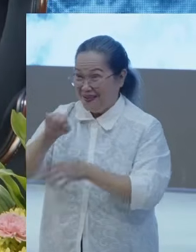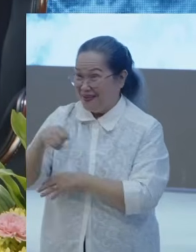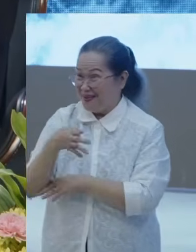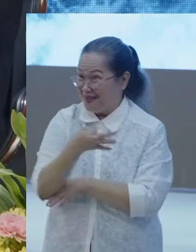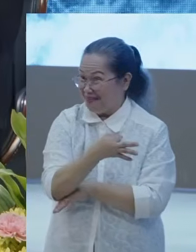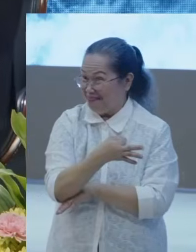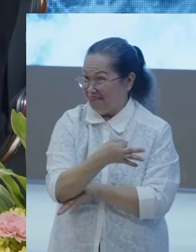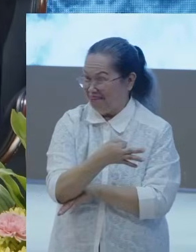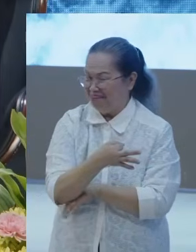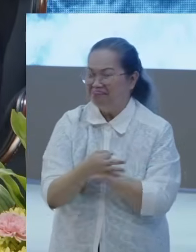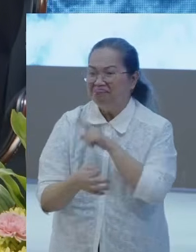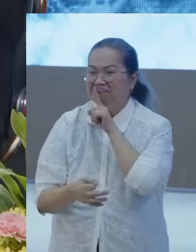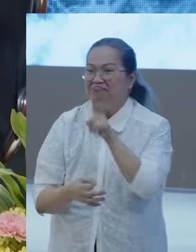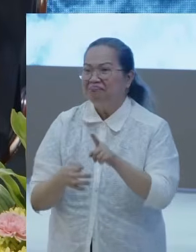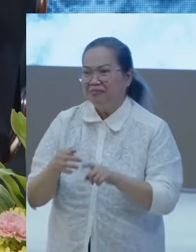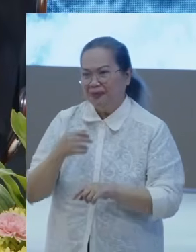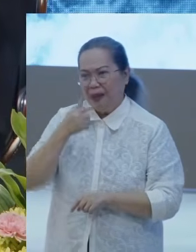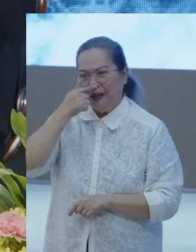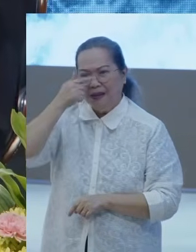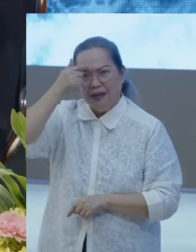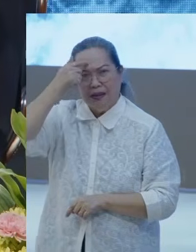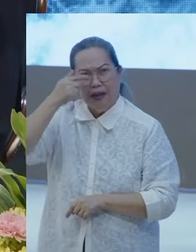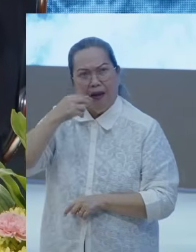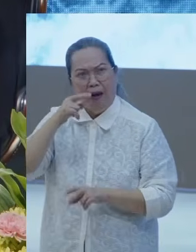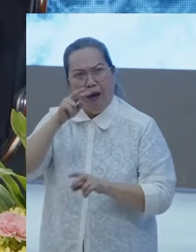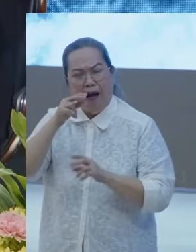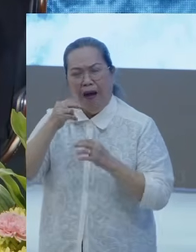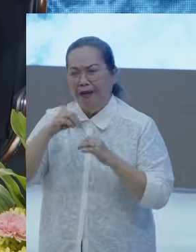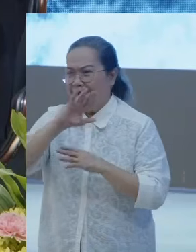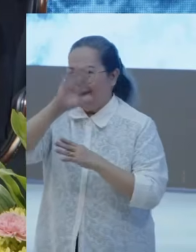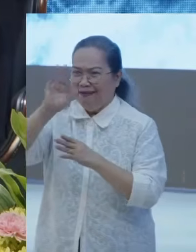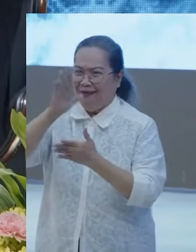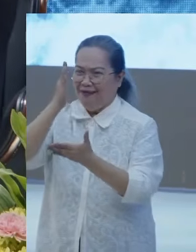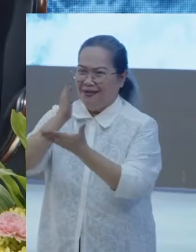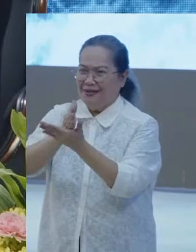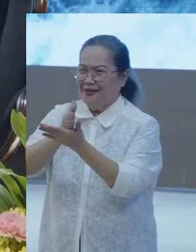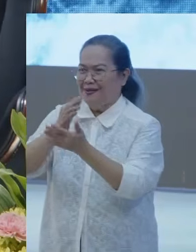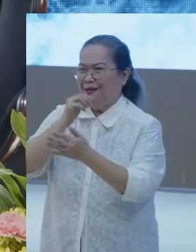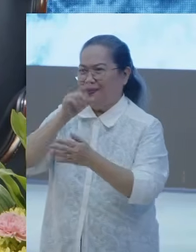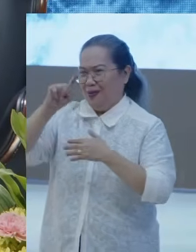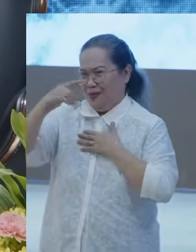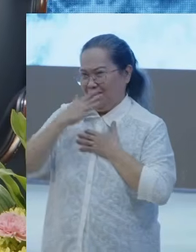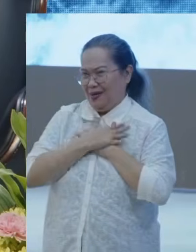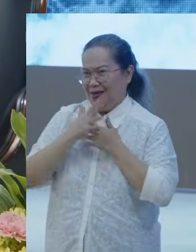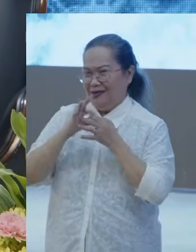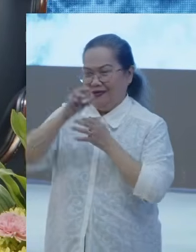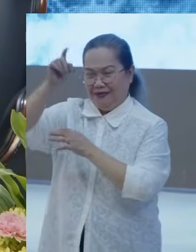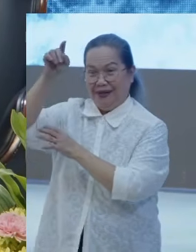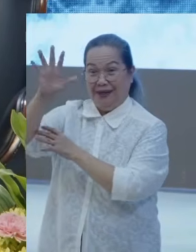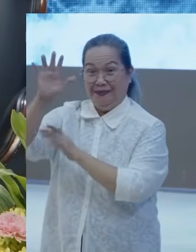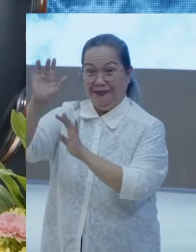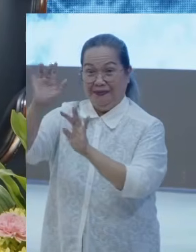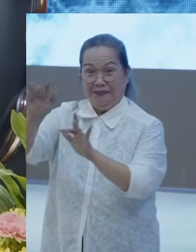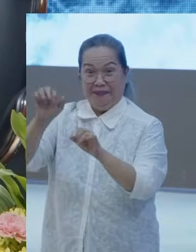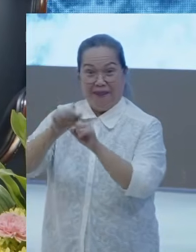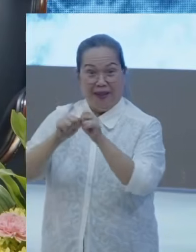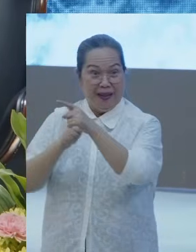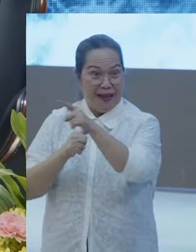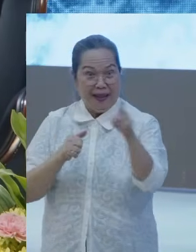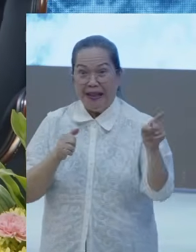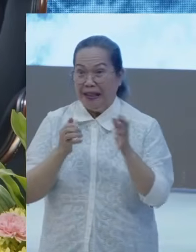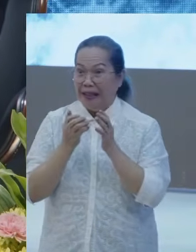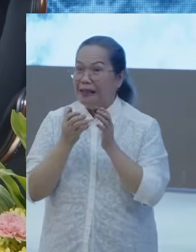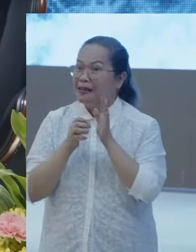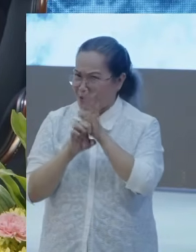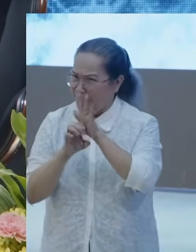kanya na hentil. Nabasa natin sa Jonah 1:16, halimbawa, yung mga marino na